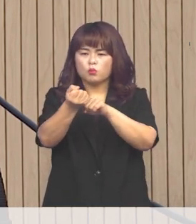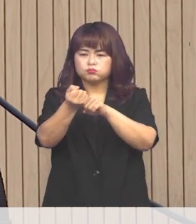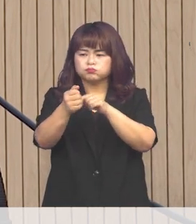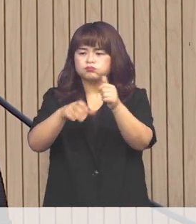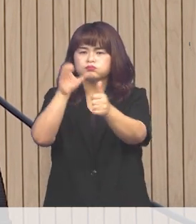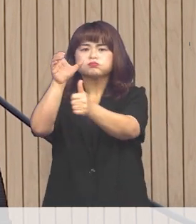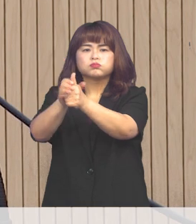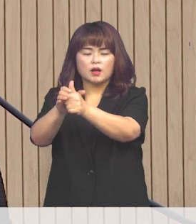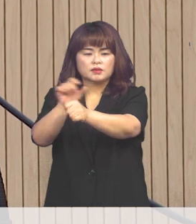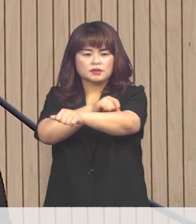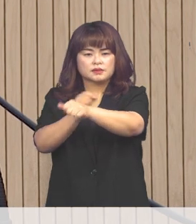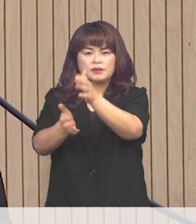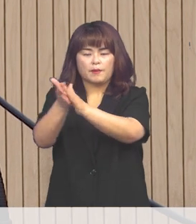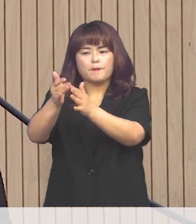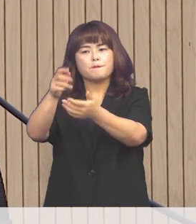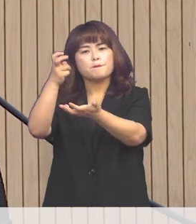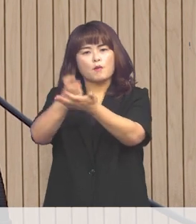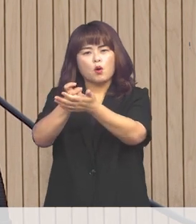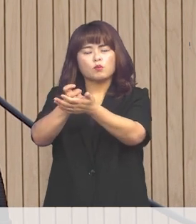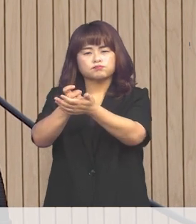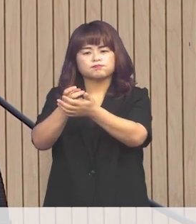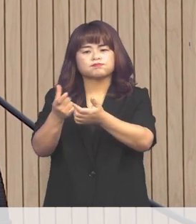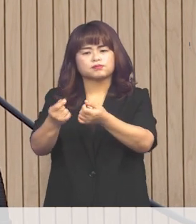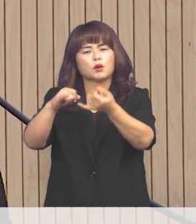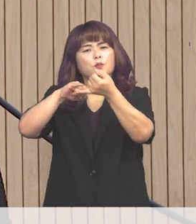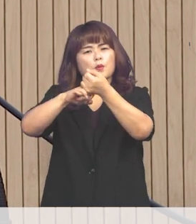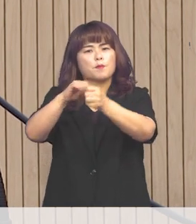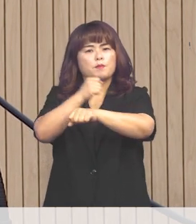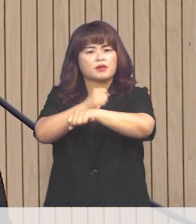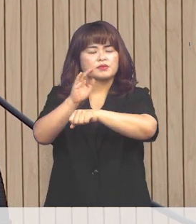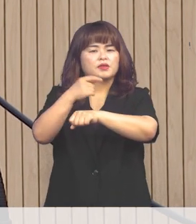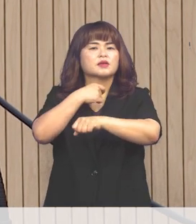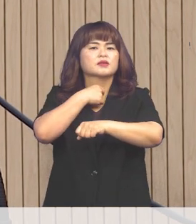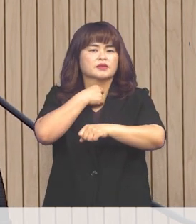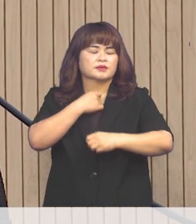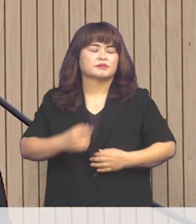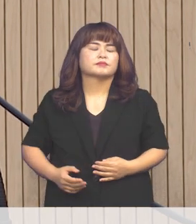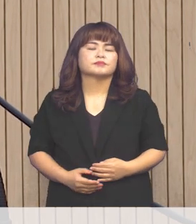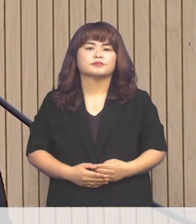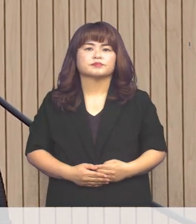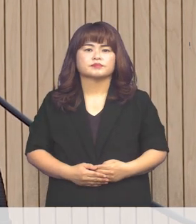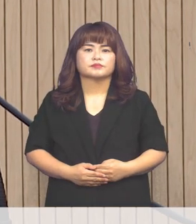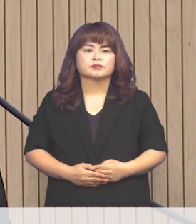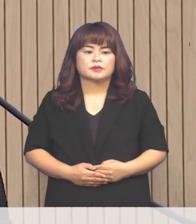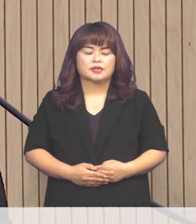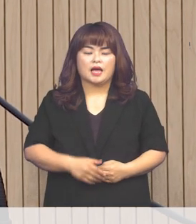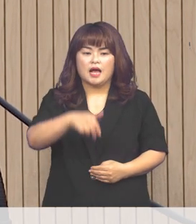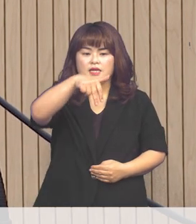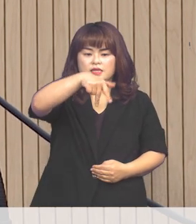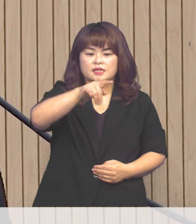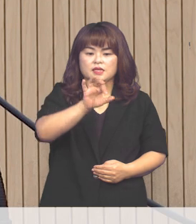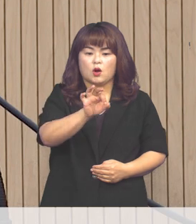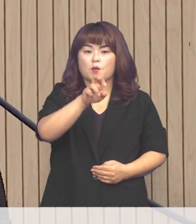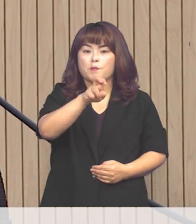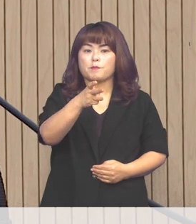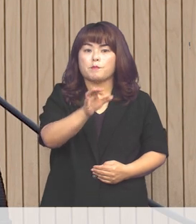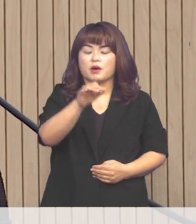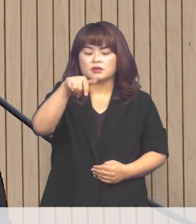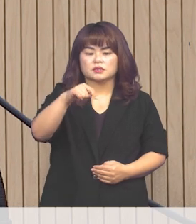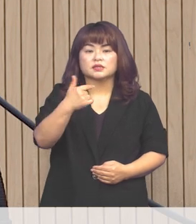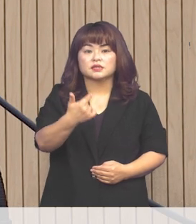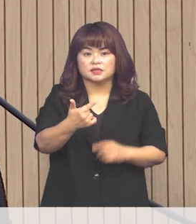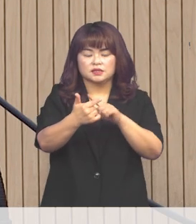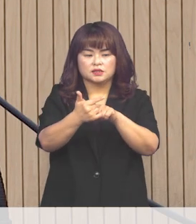이양되는 특례시 지원 특별법이 꼭 마련됐으면 좋겠다는 생각을 하고 우리 정명근